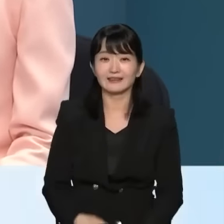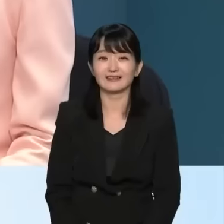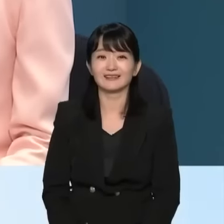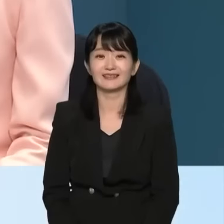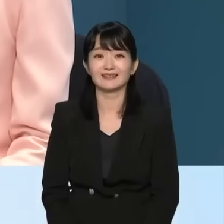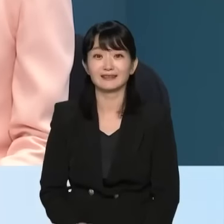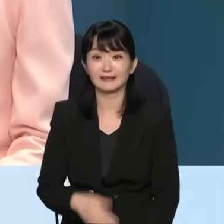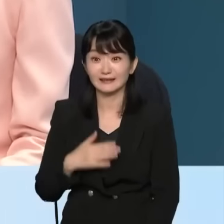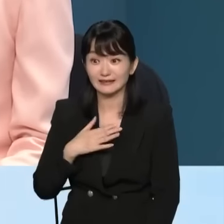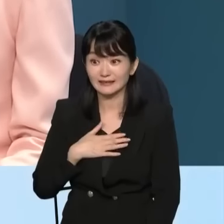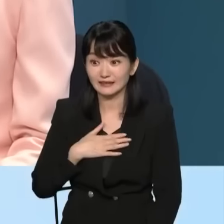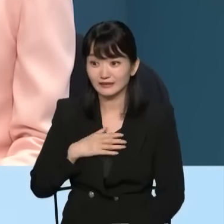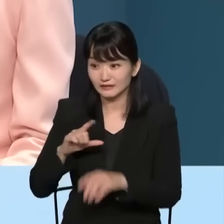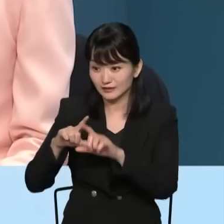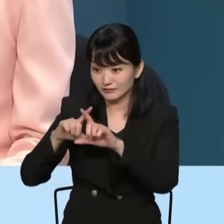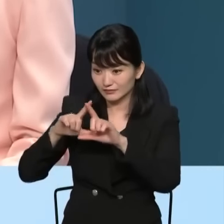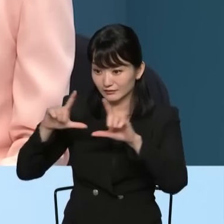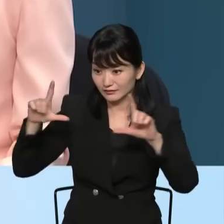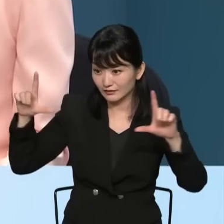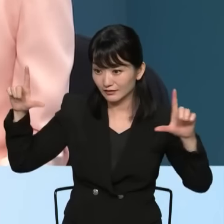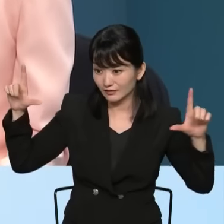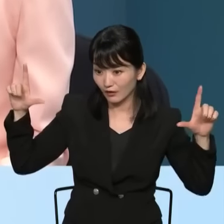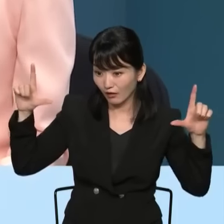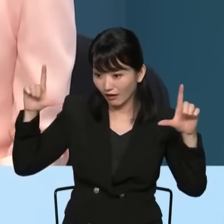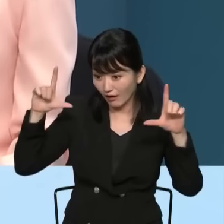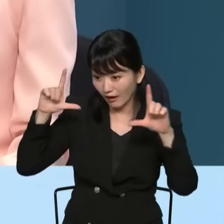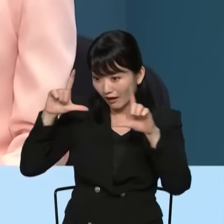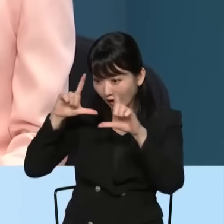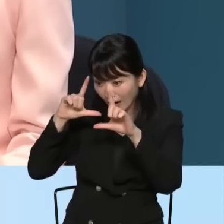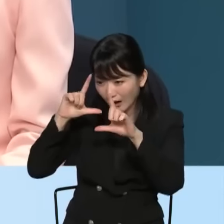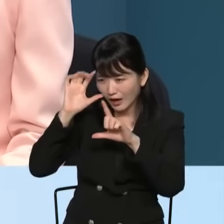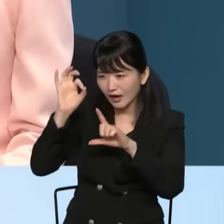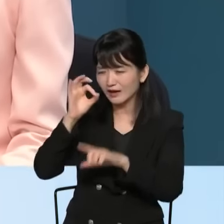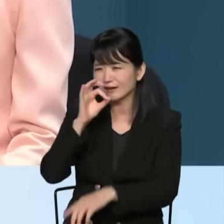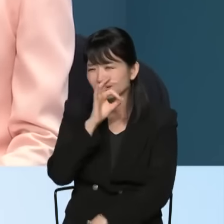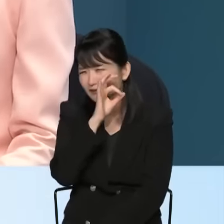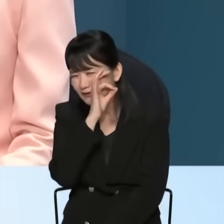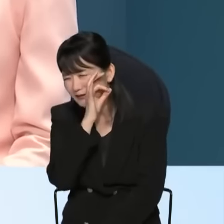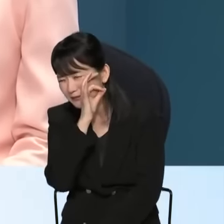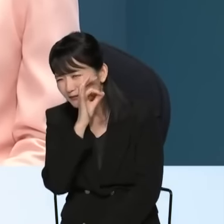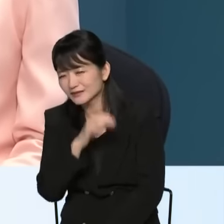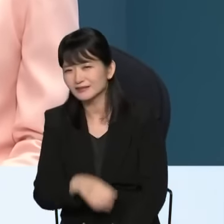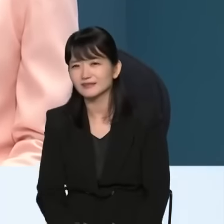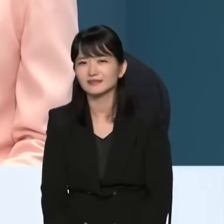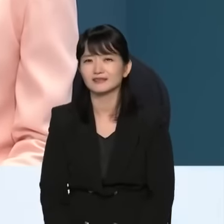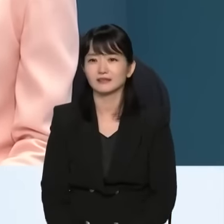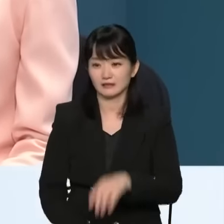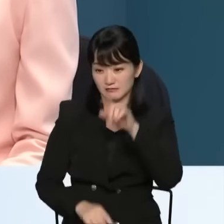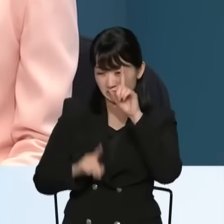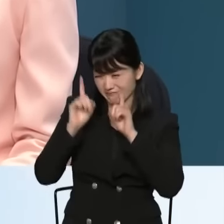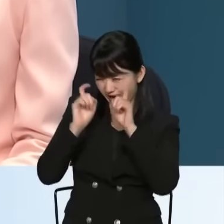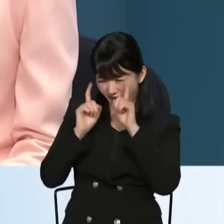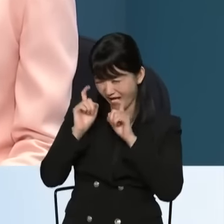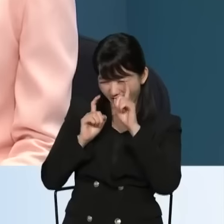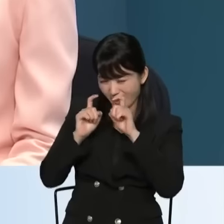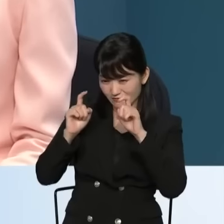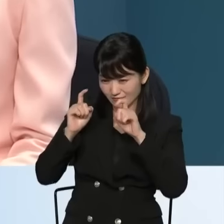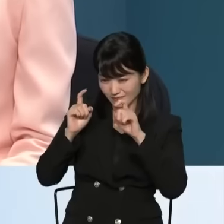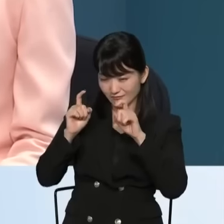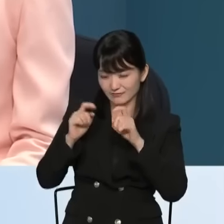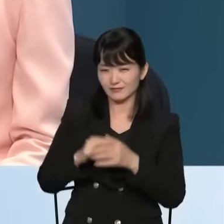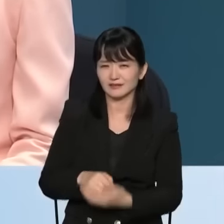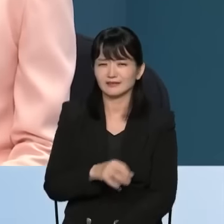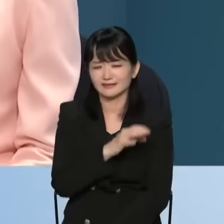너무 제가 가까이 잡히니까 네. 창피하고 표정이 아주 다 드러날 것 같은데 그렇죠. 클로즈업해서 네. 잡는 그래서